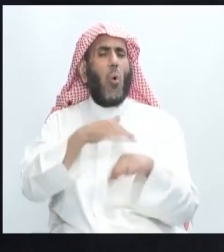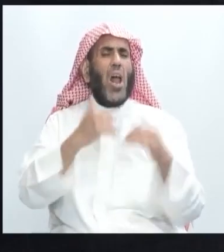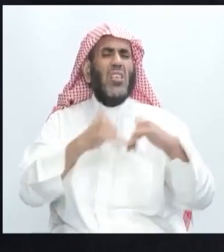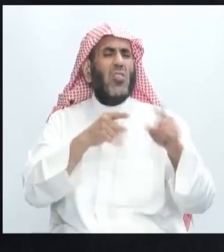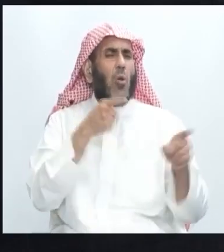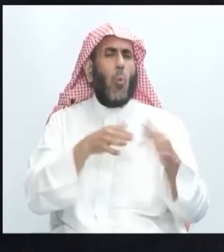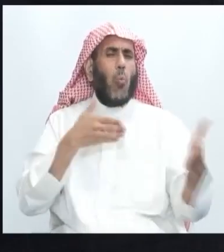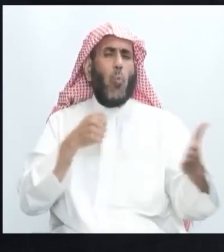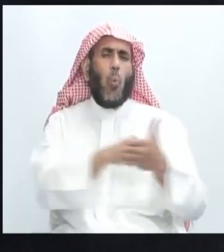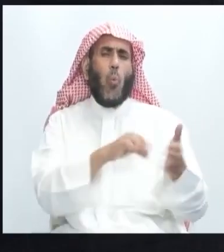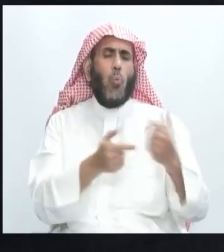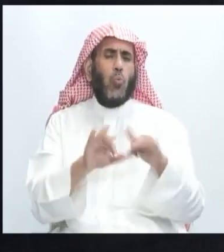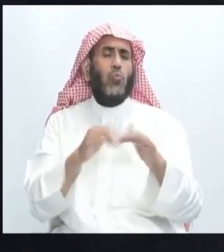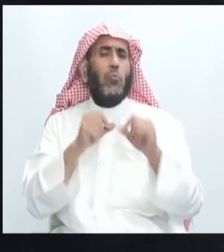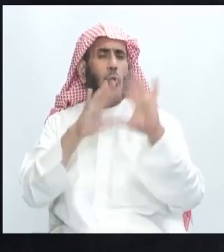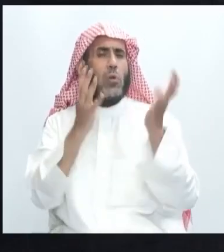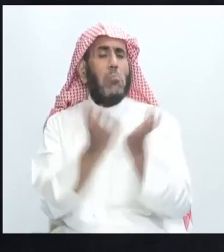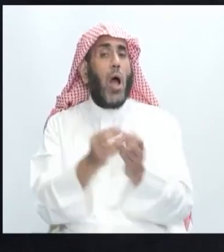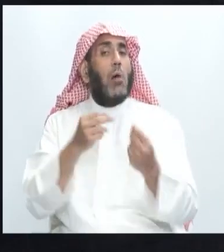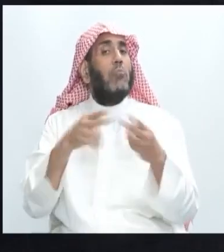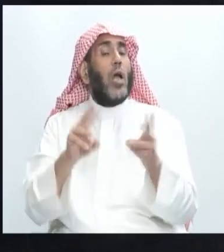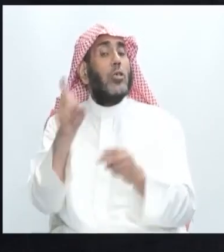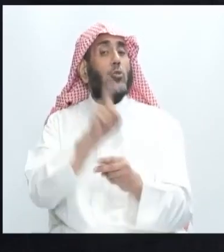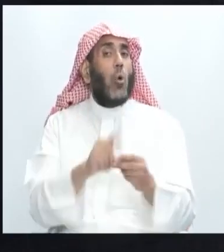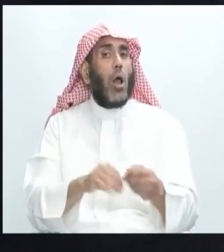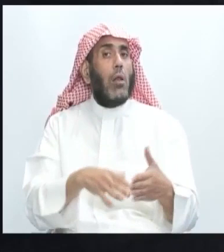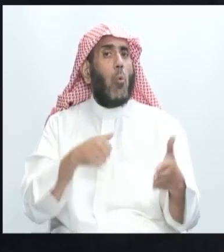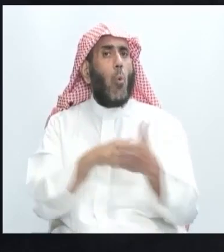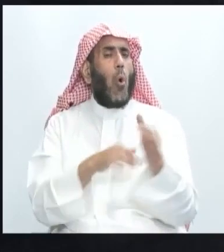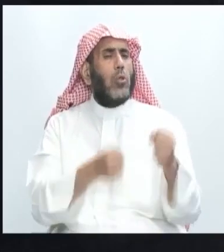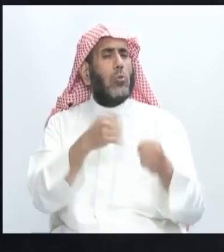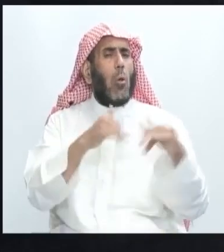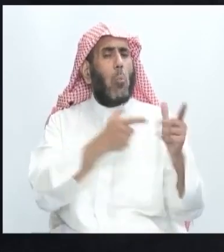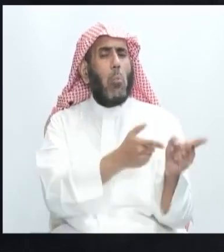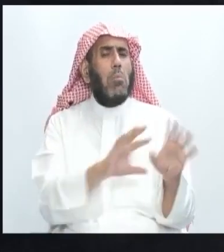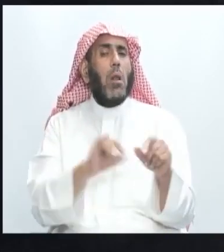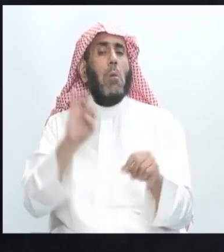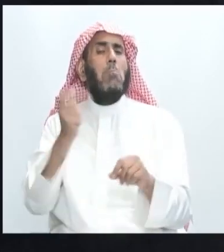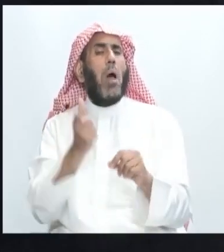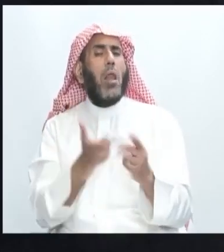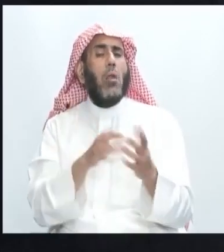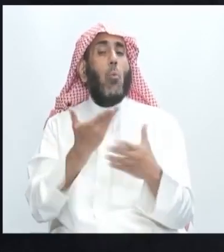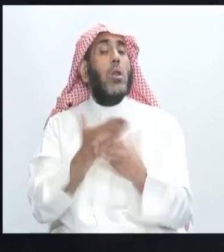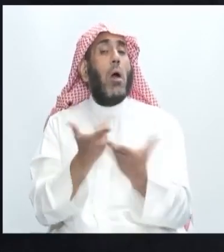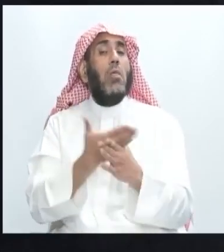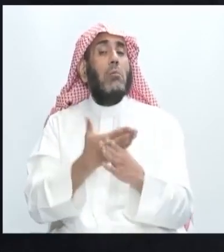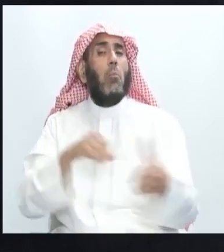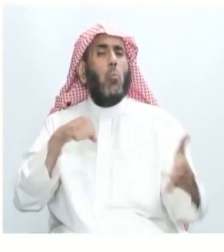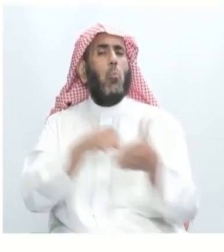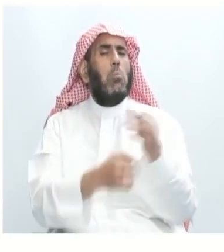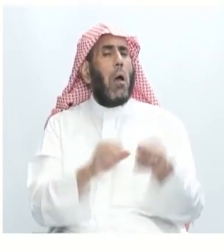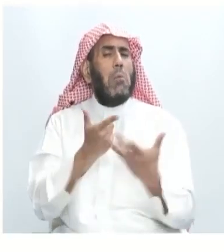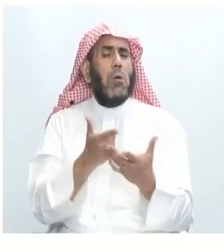هنا في مجالات الوصف العلمي ما مفتاح السؤال حادث على الطريق فعاده تقول مثلا من ولماذا من